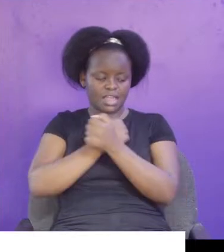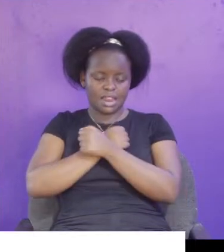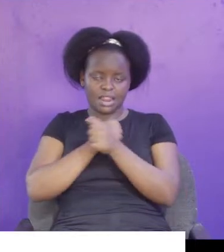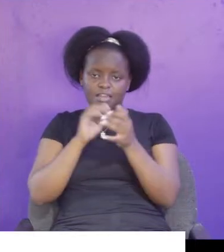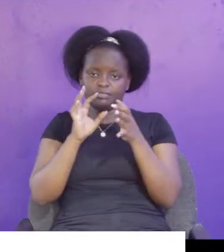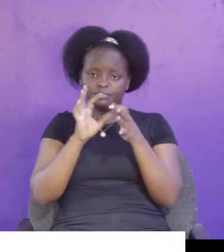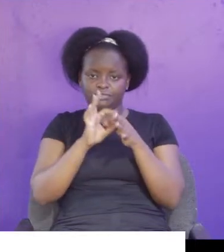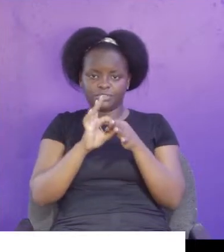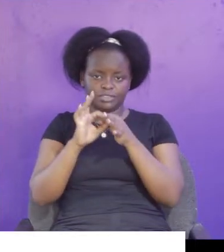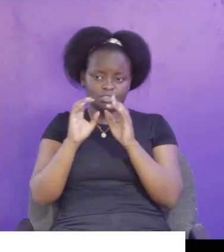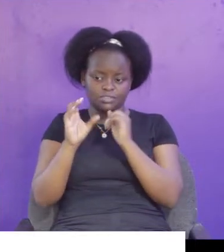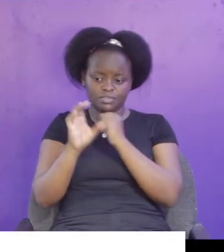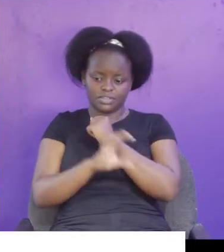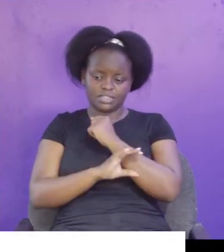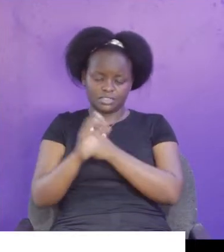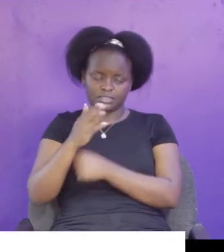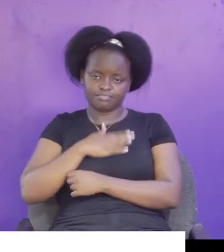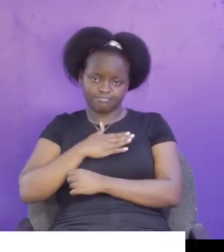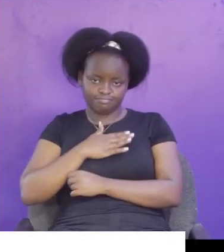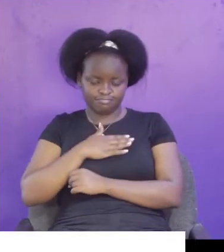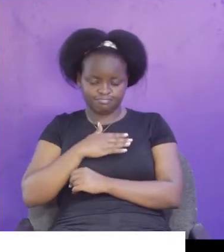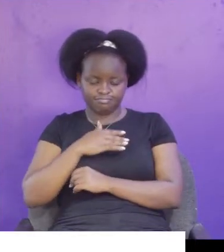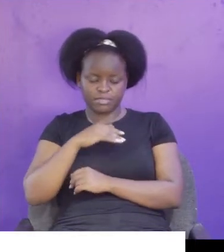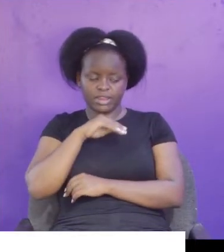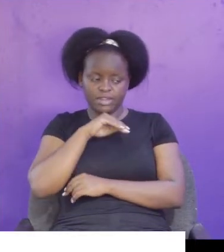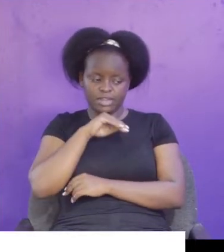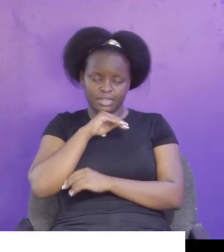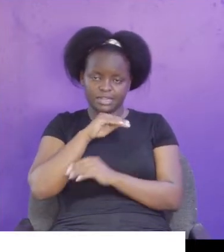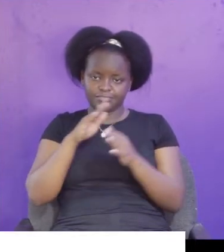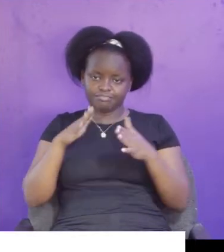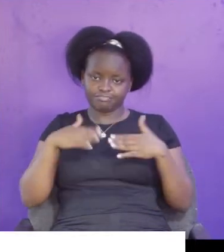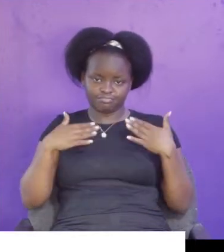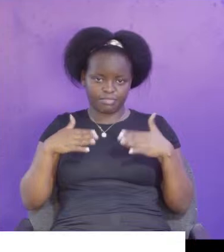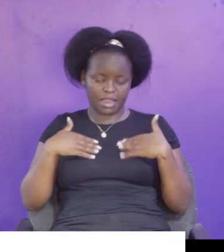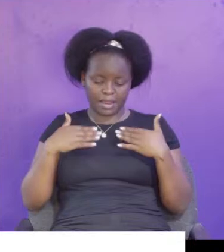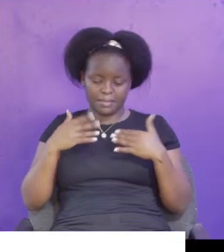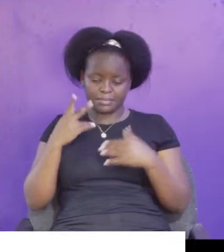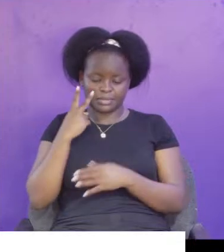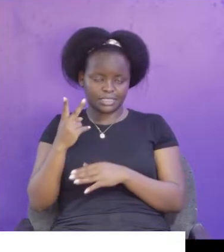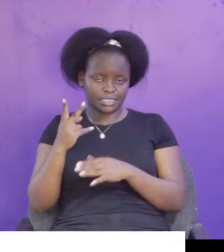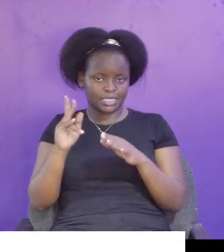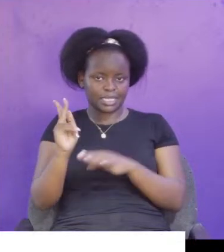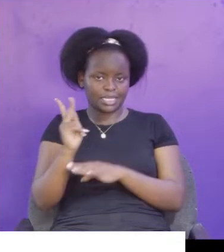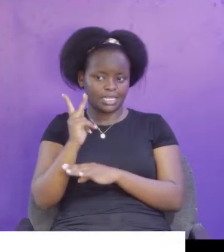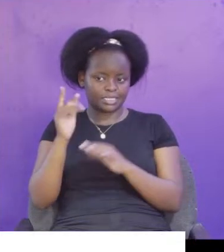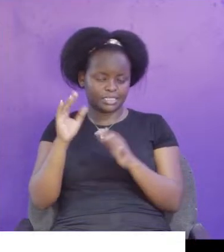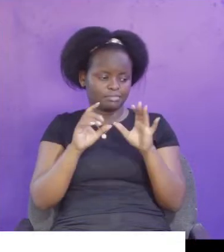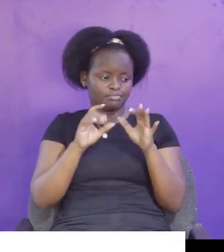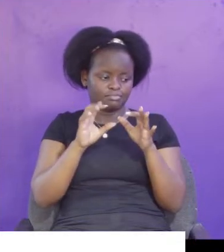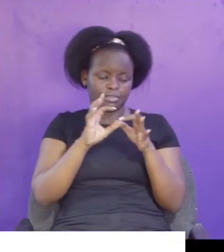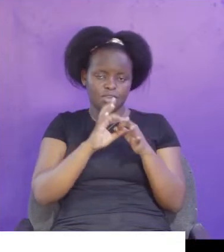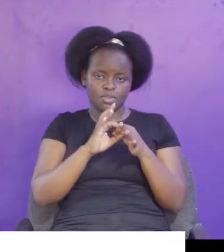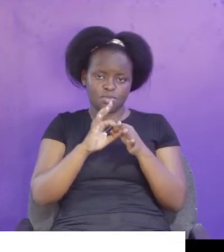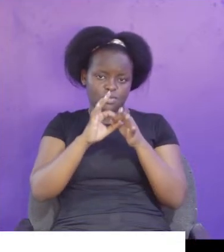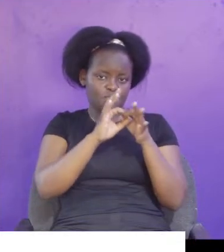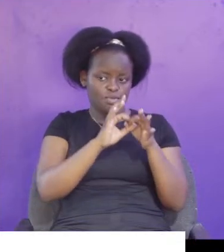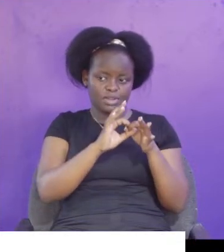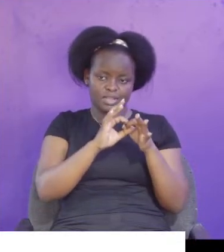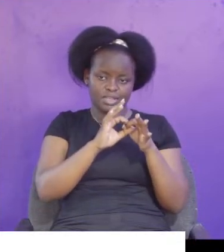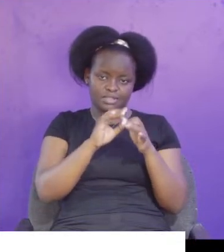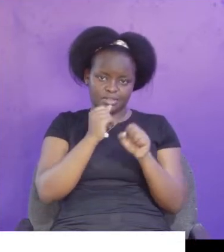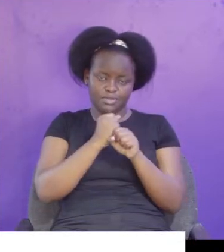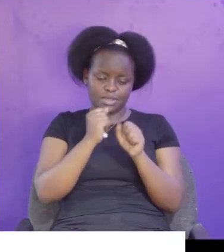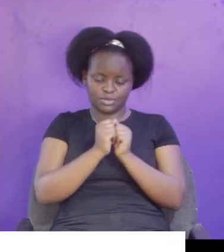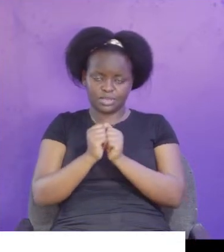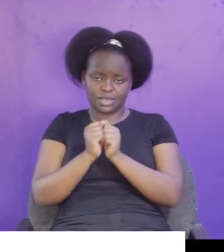letu. Raila alifurahia akiona Wakenya wakiungana, wakishirikiana, wakijenga taifa lao